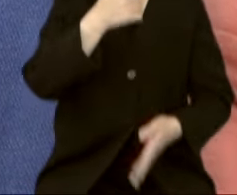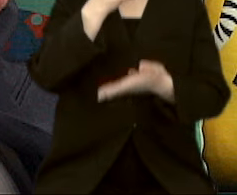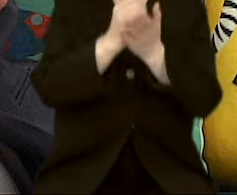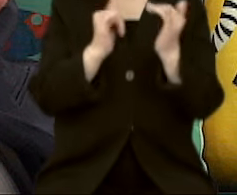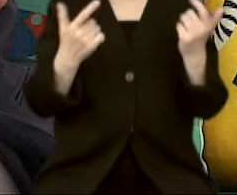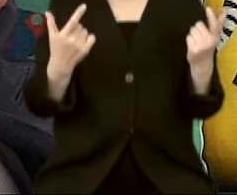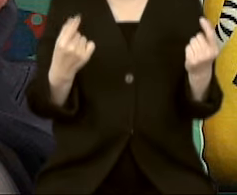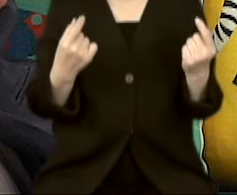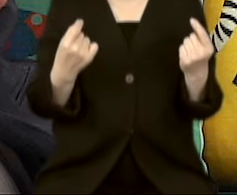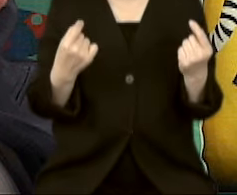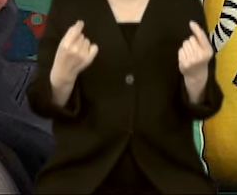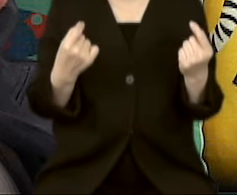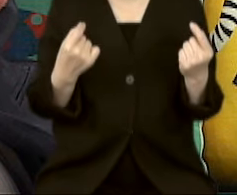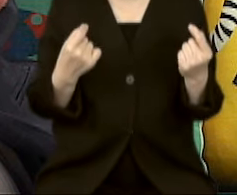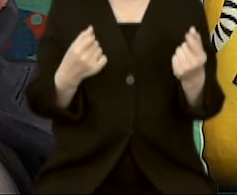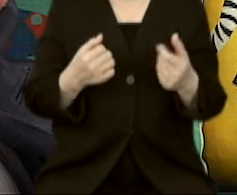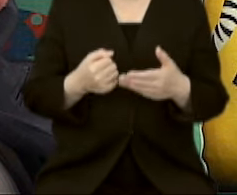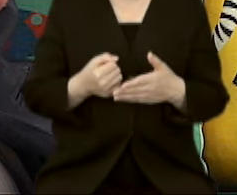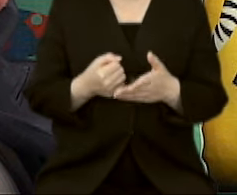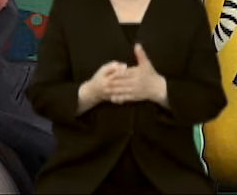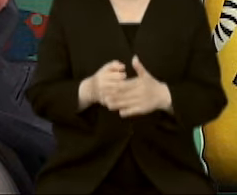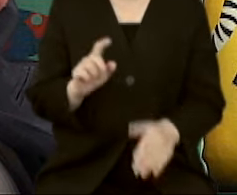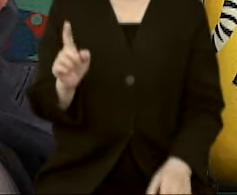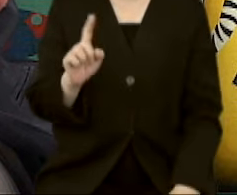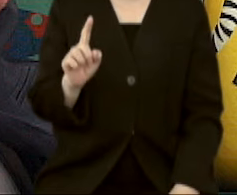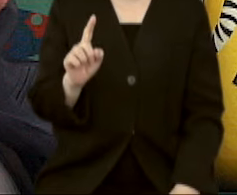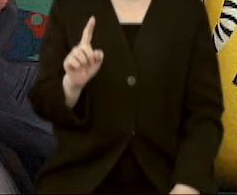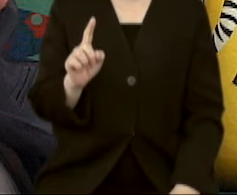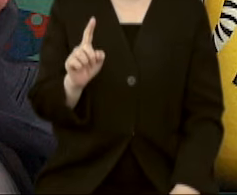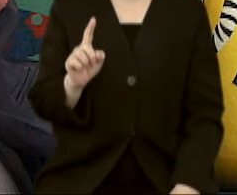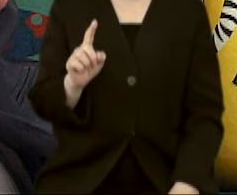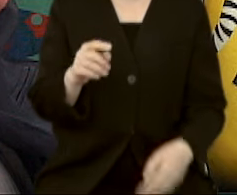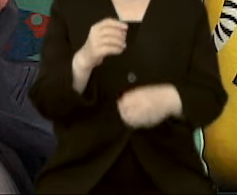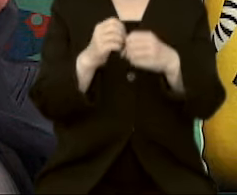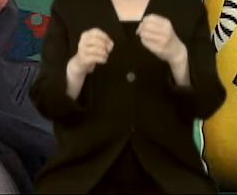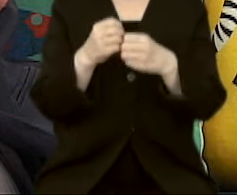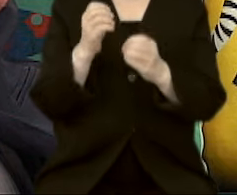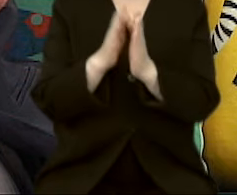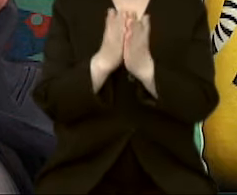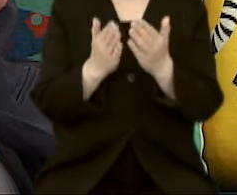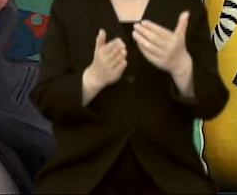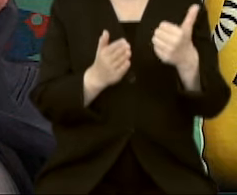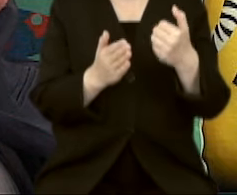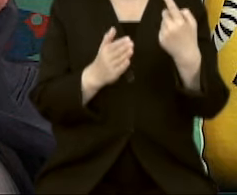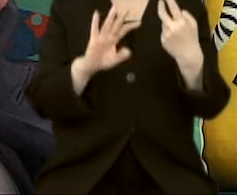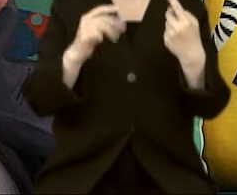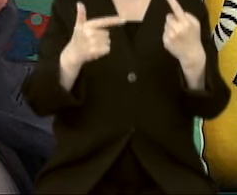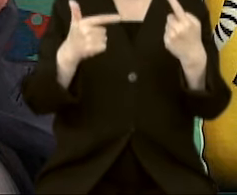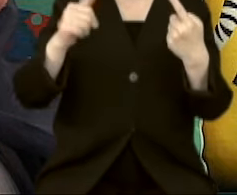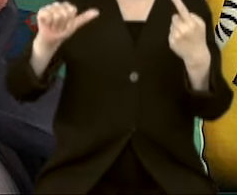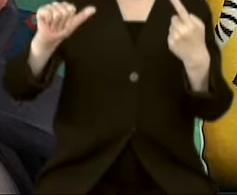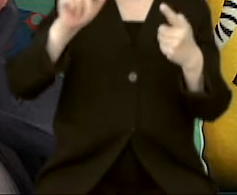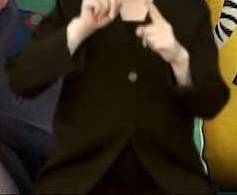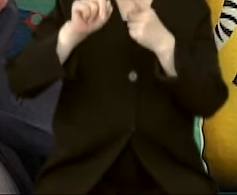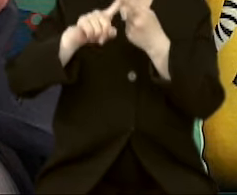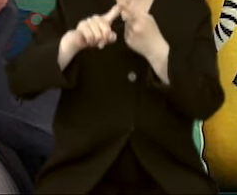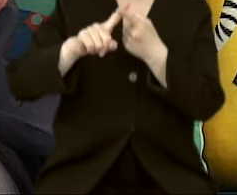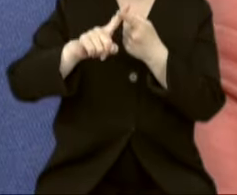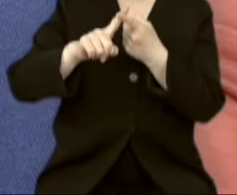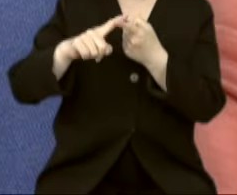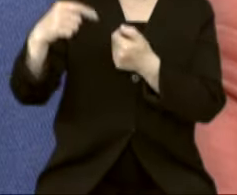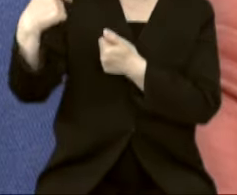죄인이에요. 그러니까 그 시편 51편 5절 말씀대로 저한테